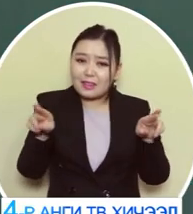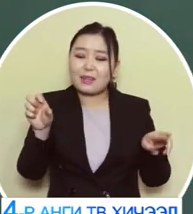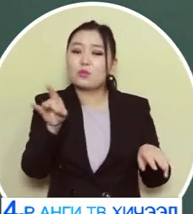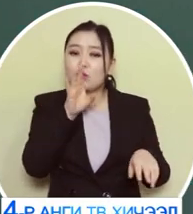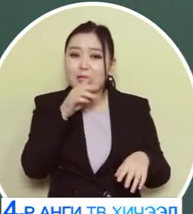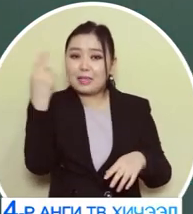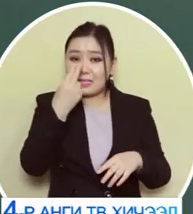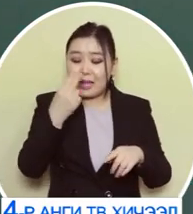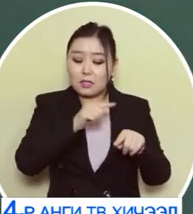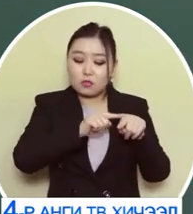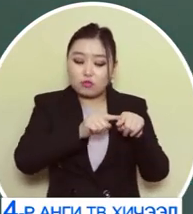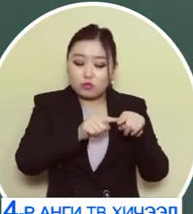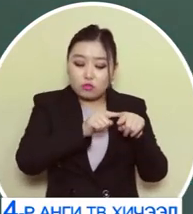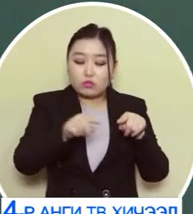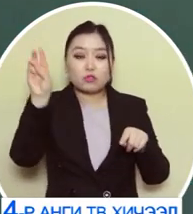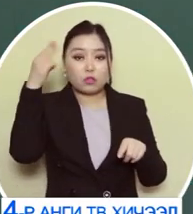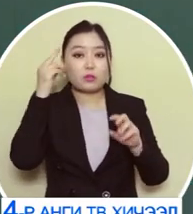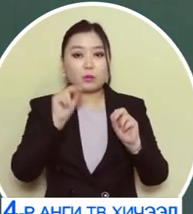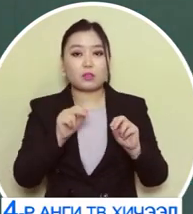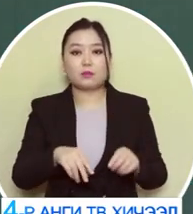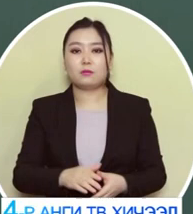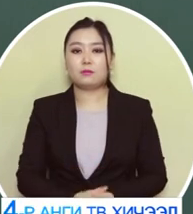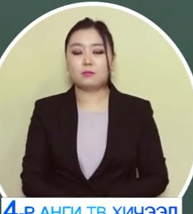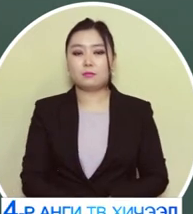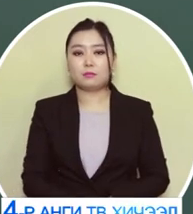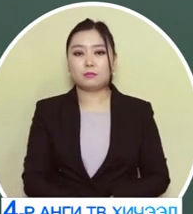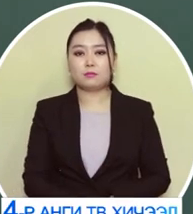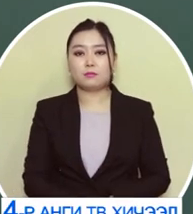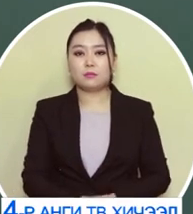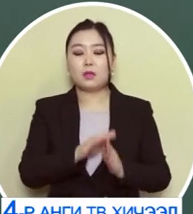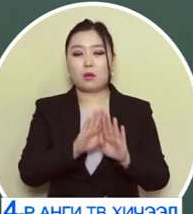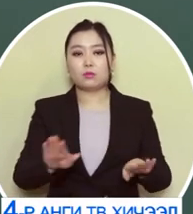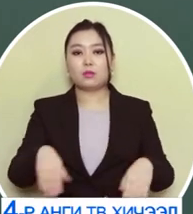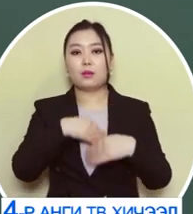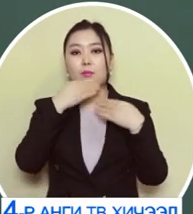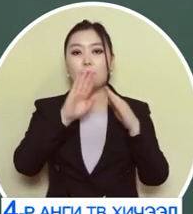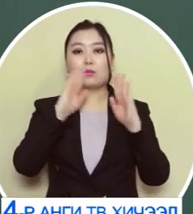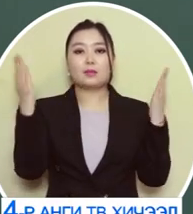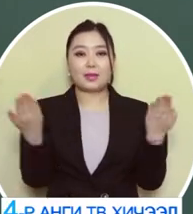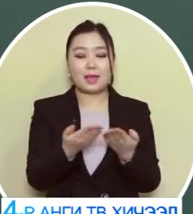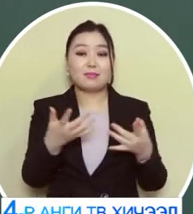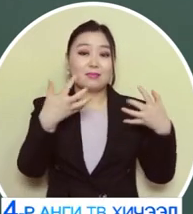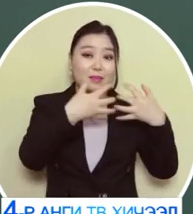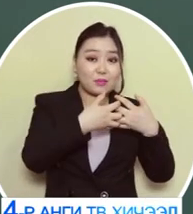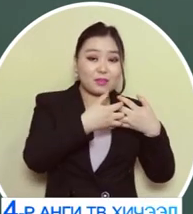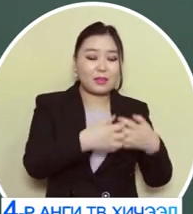Ал өз ойымызды суреттеп көрсетейік. Сендер өз ойларыңды дәптерлеріңе сызыңдар.